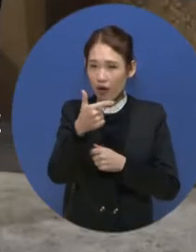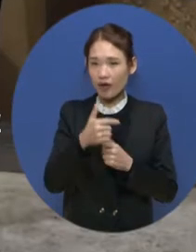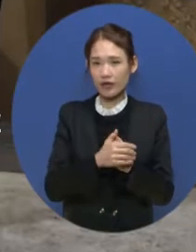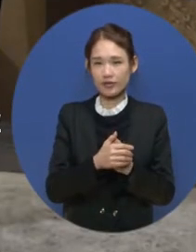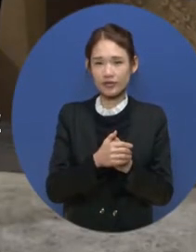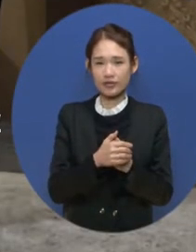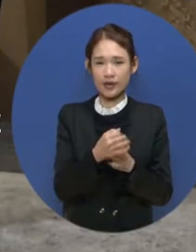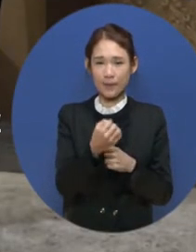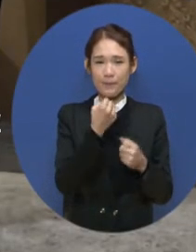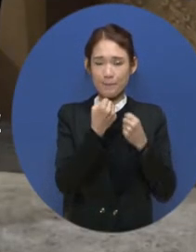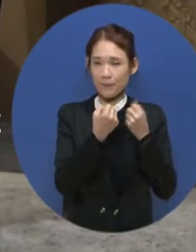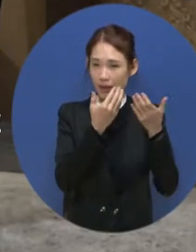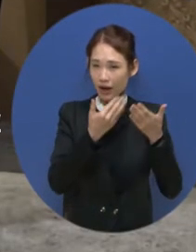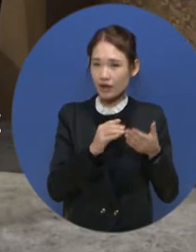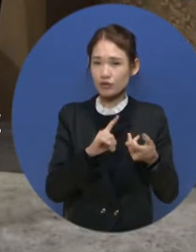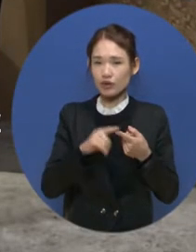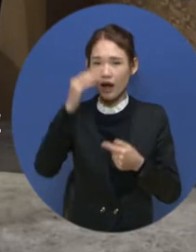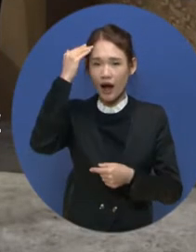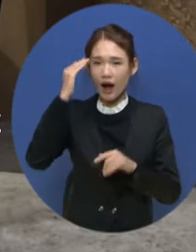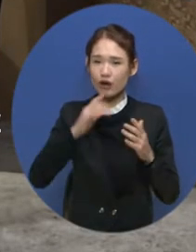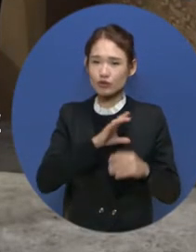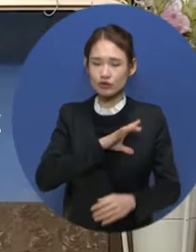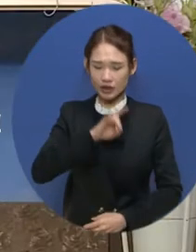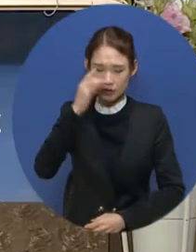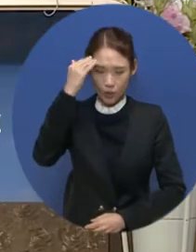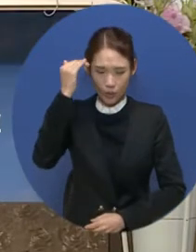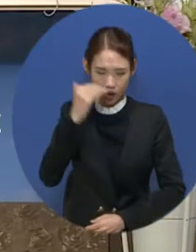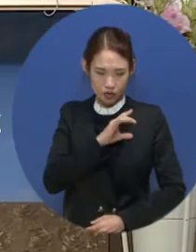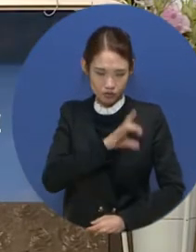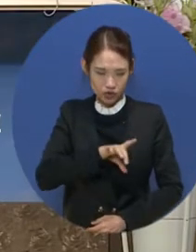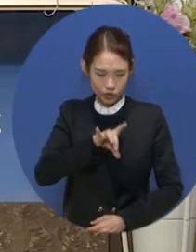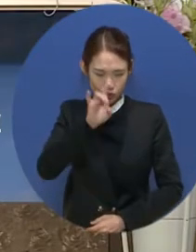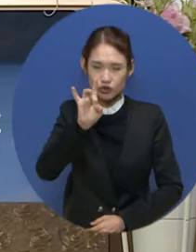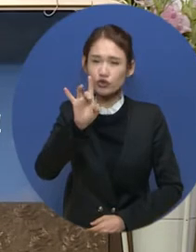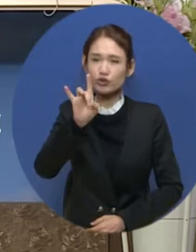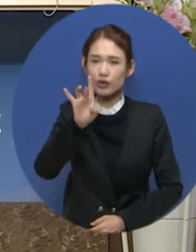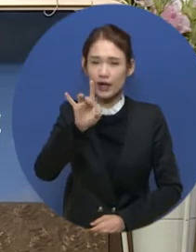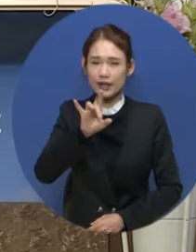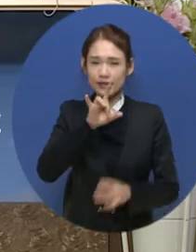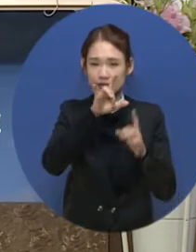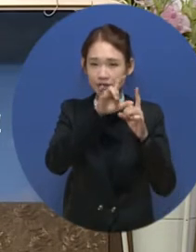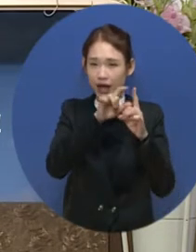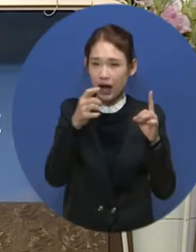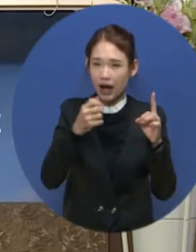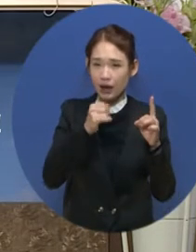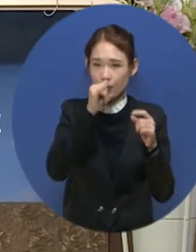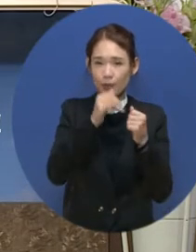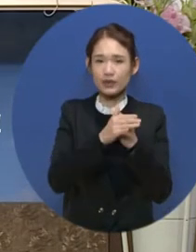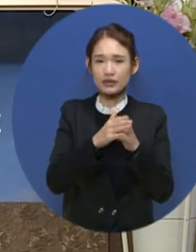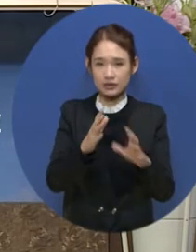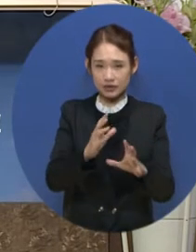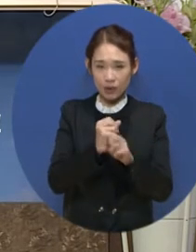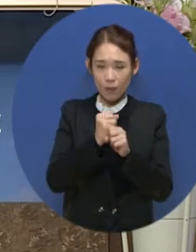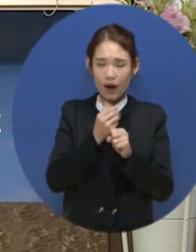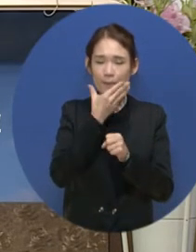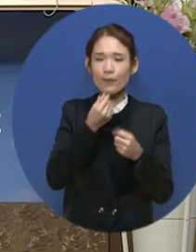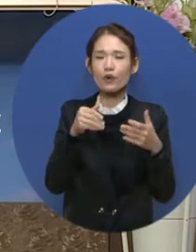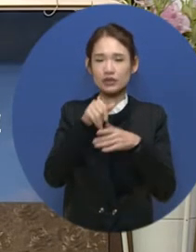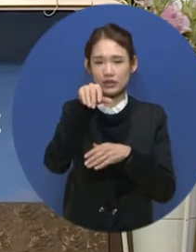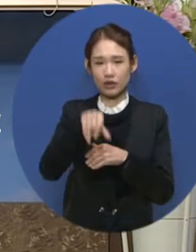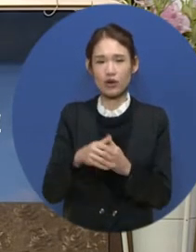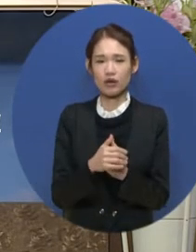말씀하신것처럼 국내 최초 또 국내 유일의 라는 수식어를 가지고 있는 일에 서울 장애인 종합복지관 인데요